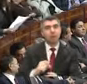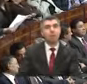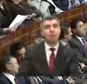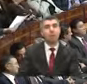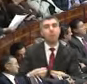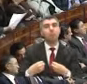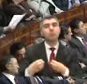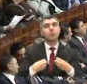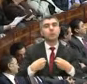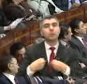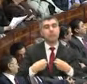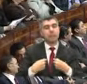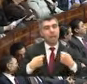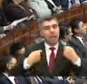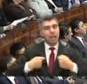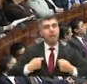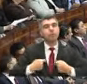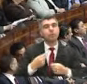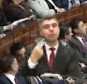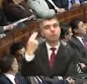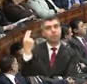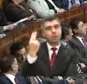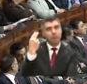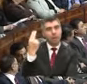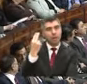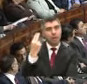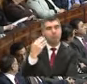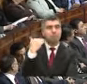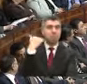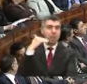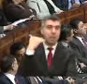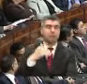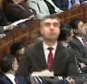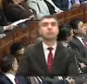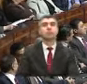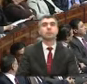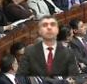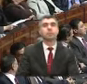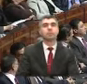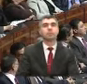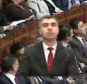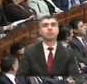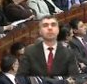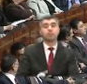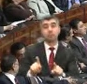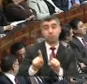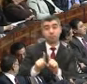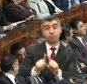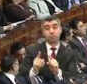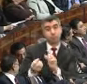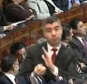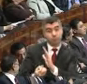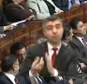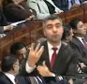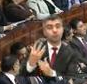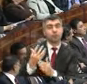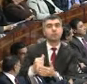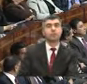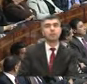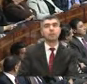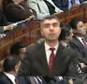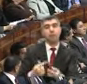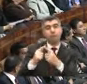لرئيس الجامعه جامعه مولاي اسماعيل بمكناس لكي تدرج هذه النواه ضمن